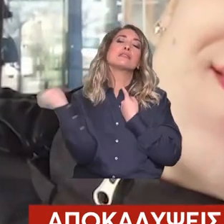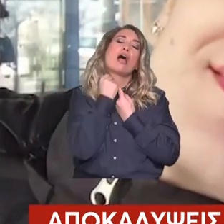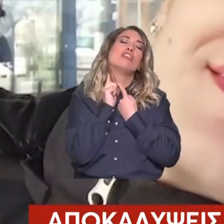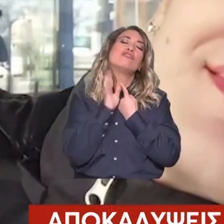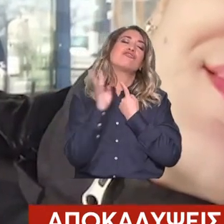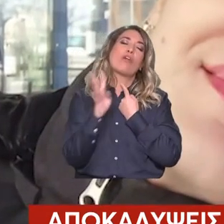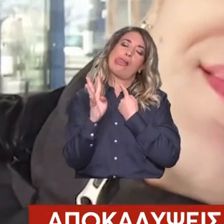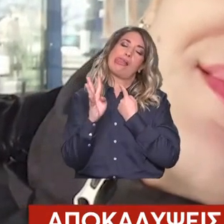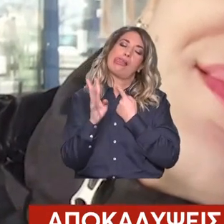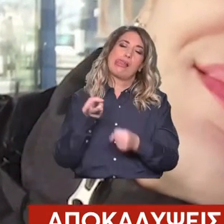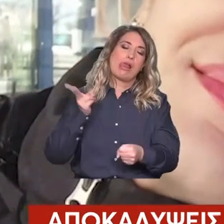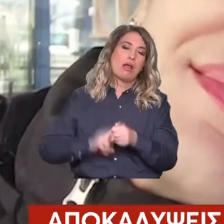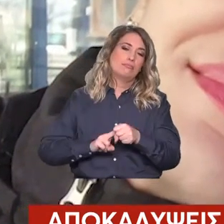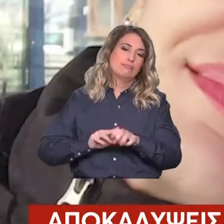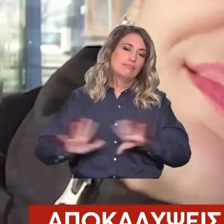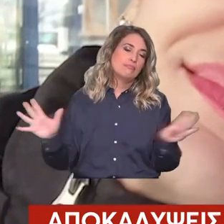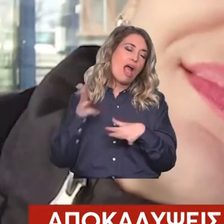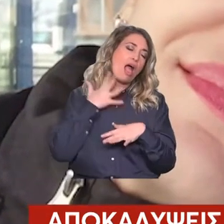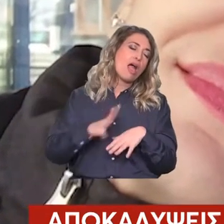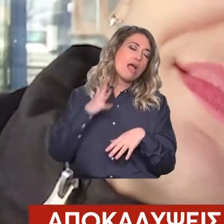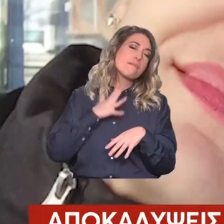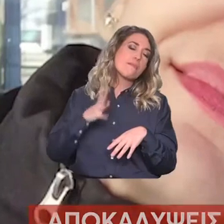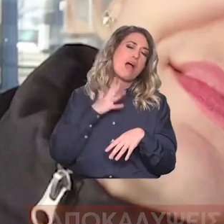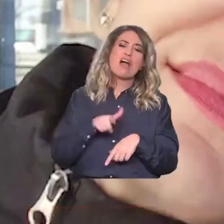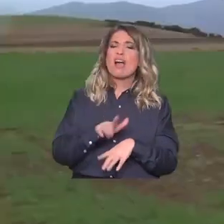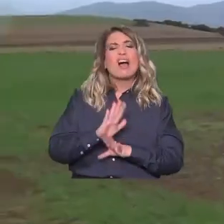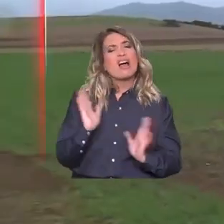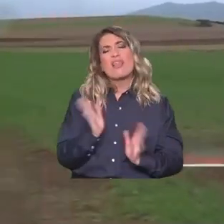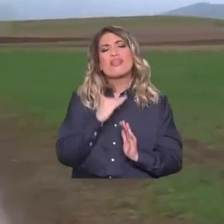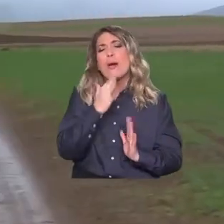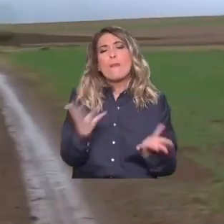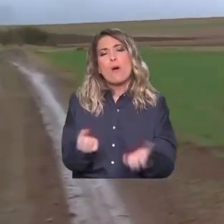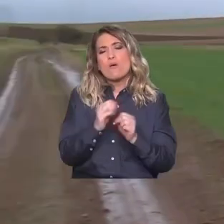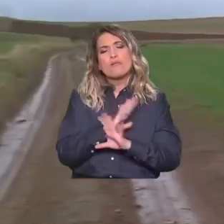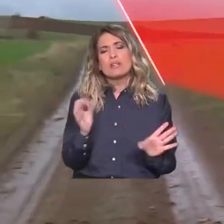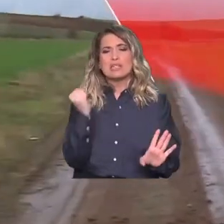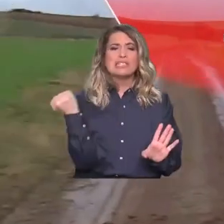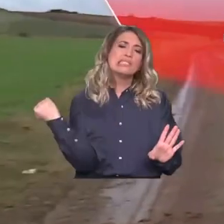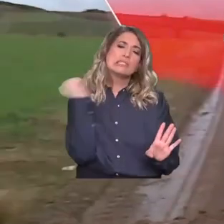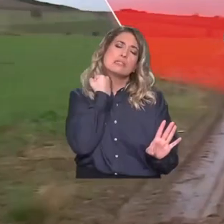γάμο ακατάσχετη αιμορραγία. Ο θάνατός της ήταν αναπόφευκτος.